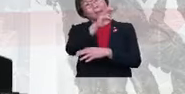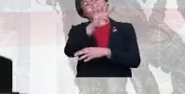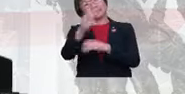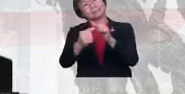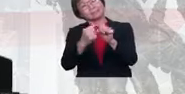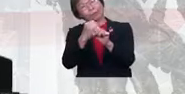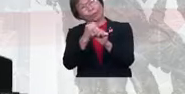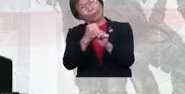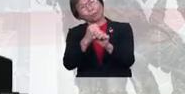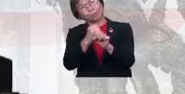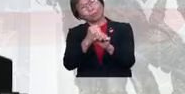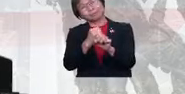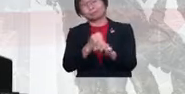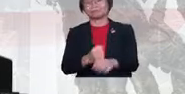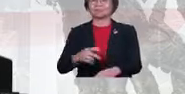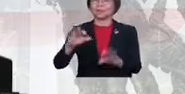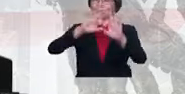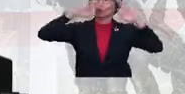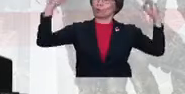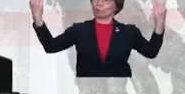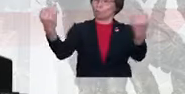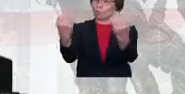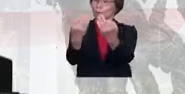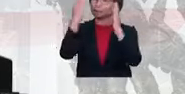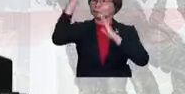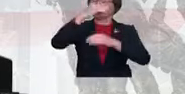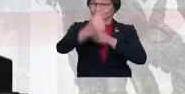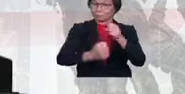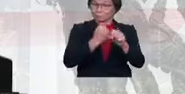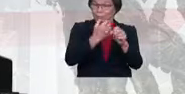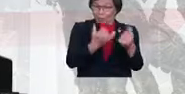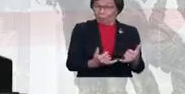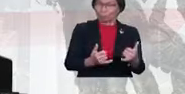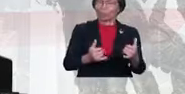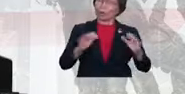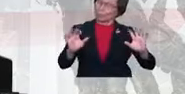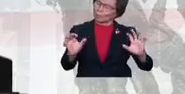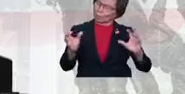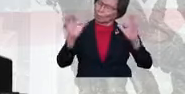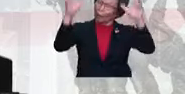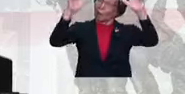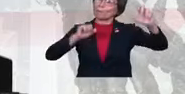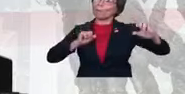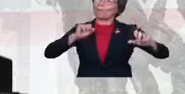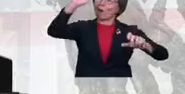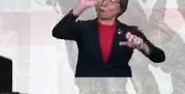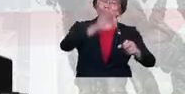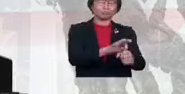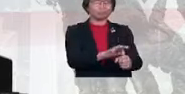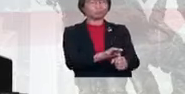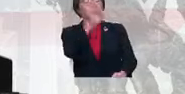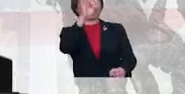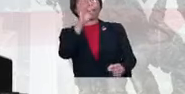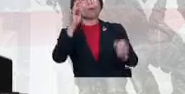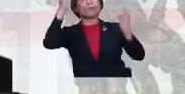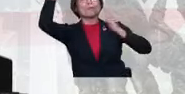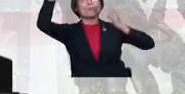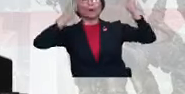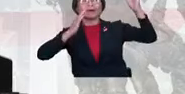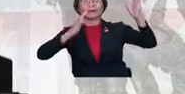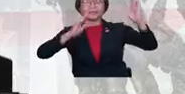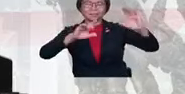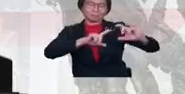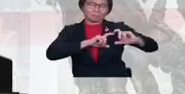Lamanya keluarga Malaysia pada tahun ini menyambut kemerdekaan di atas semangat blesia